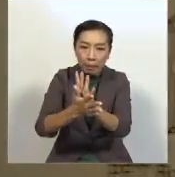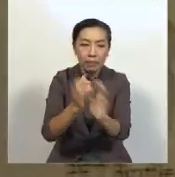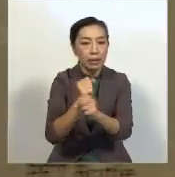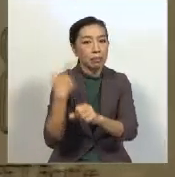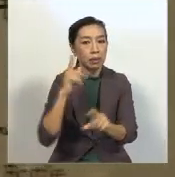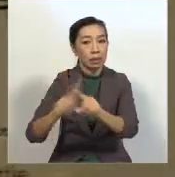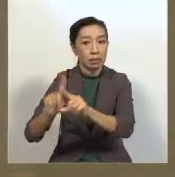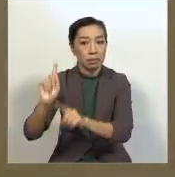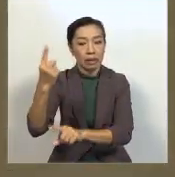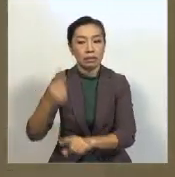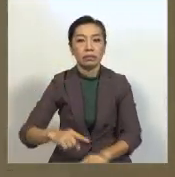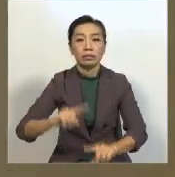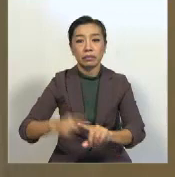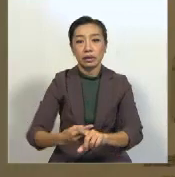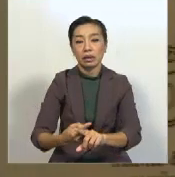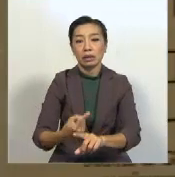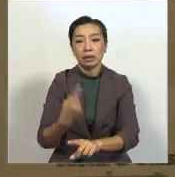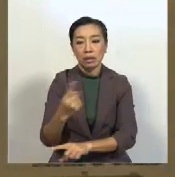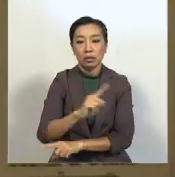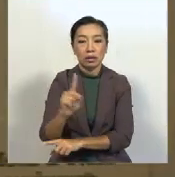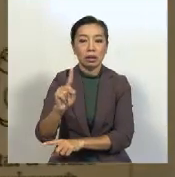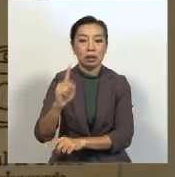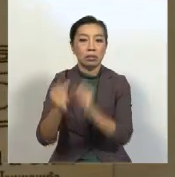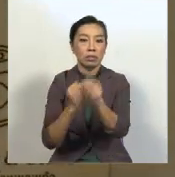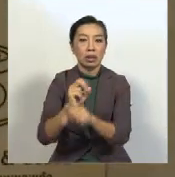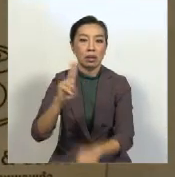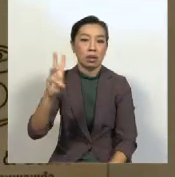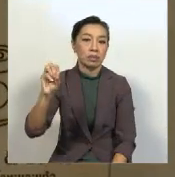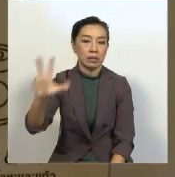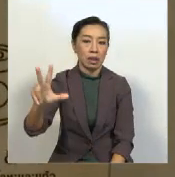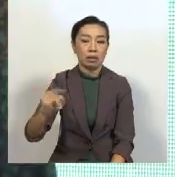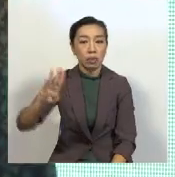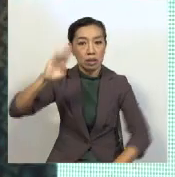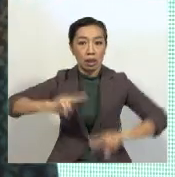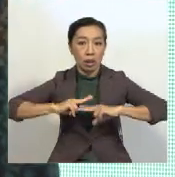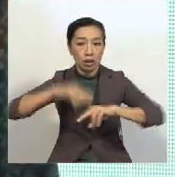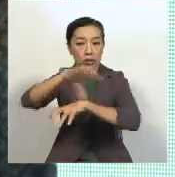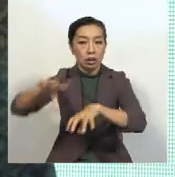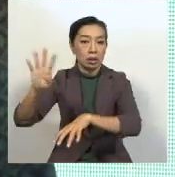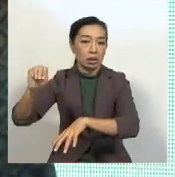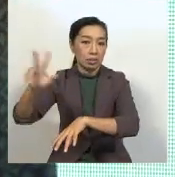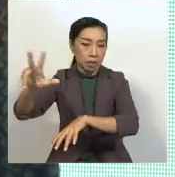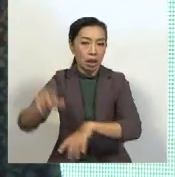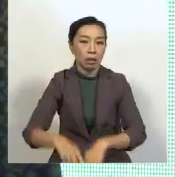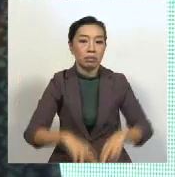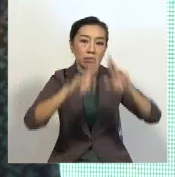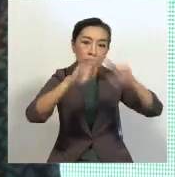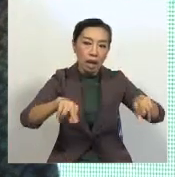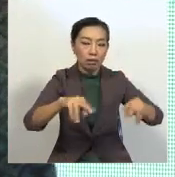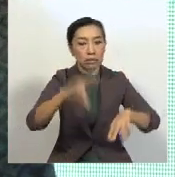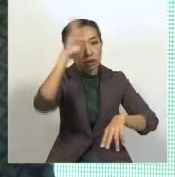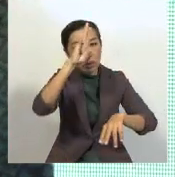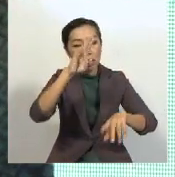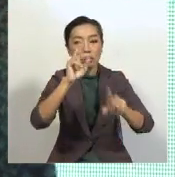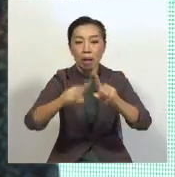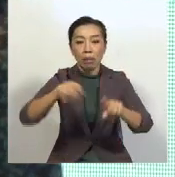ราคม2563 43บริษัทภาคเอกชนรายใหญ่ห้างสรรพสินค้าและร้านค้าสะดวกซื้อจะหยุดจ่